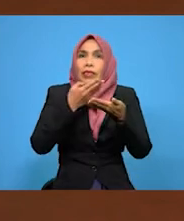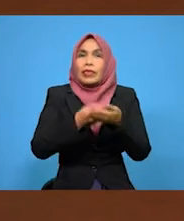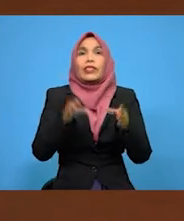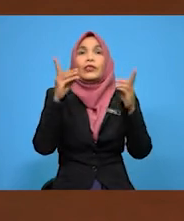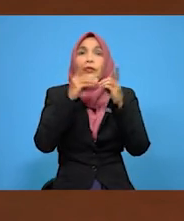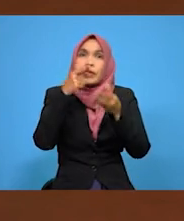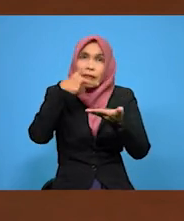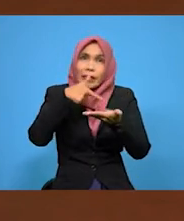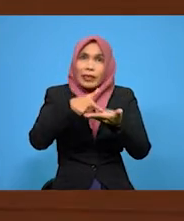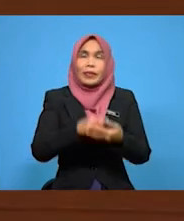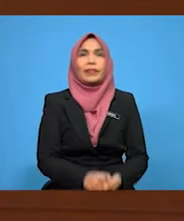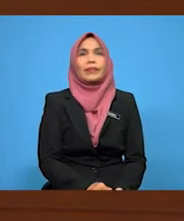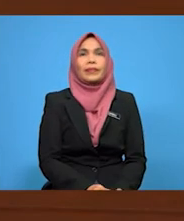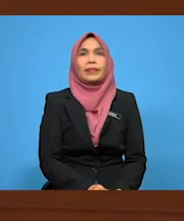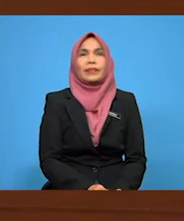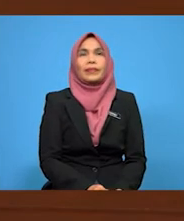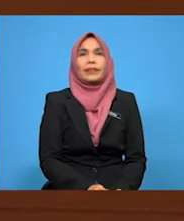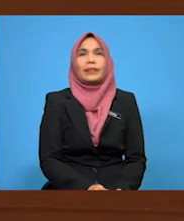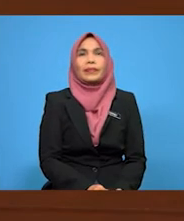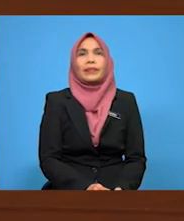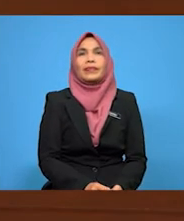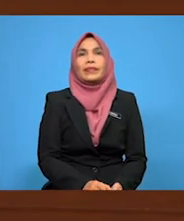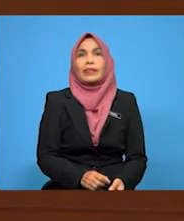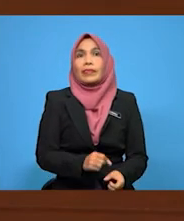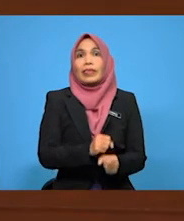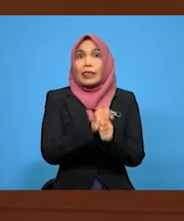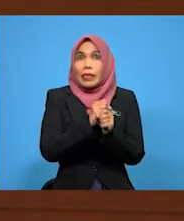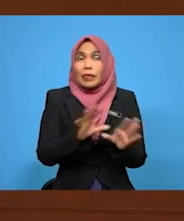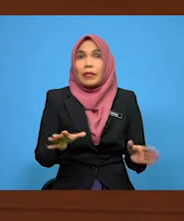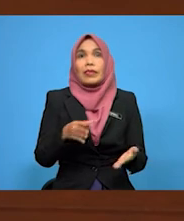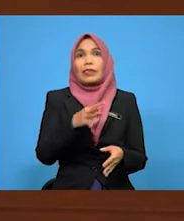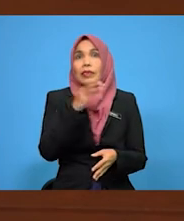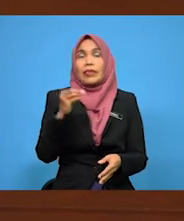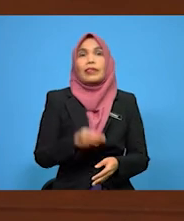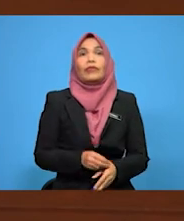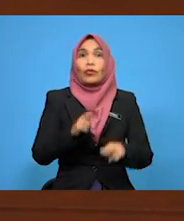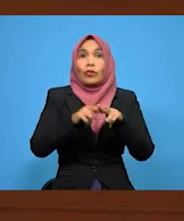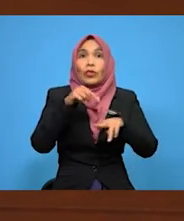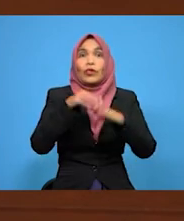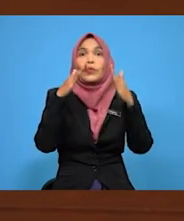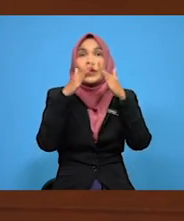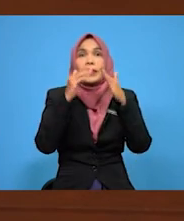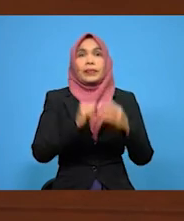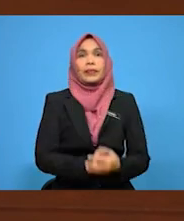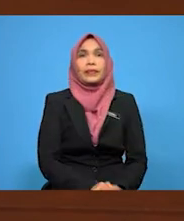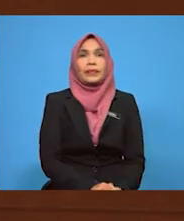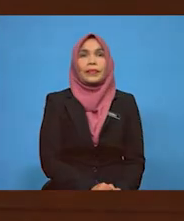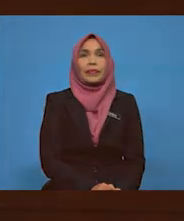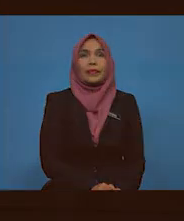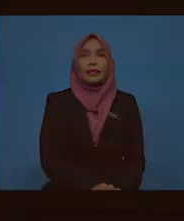diajar pada hari ini. Sehingga kita berjumpa lagi. Stay safe and stay at home.